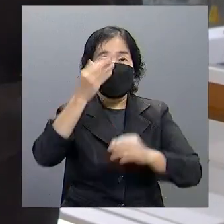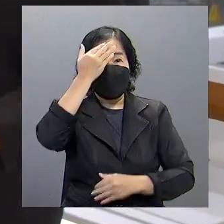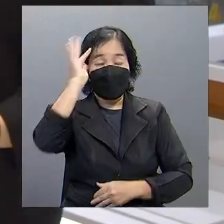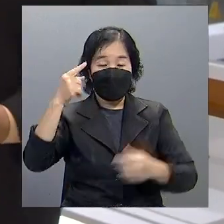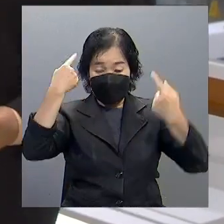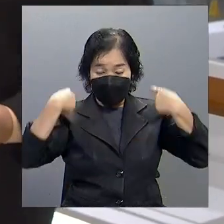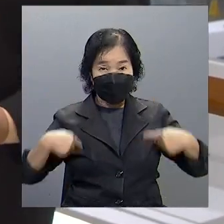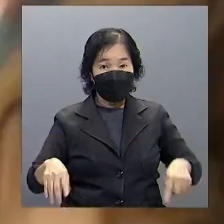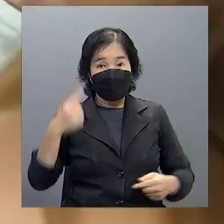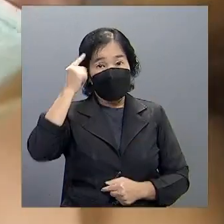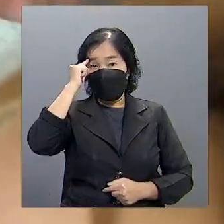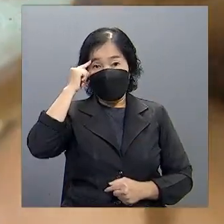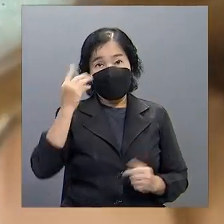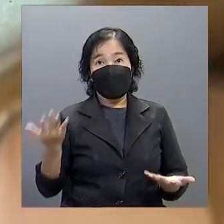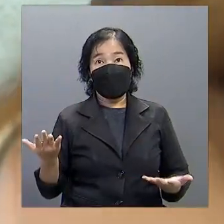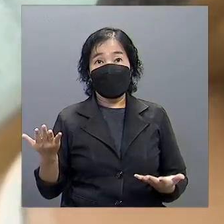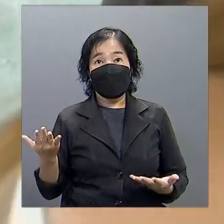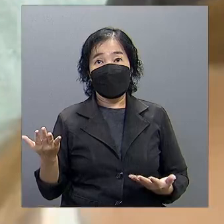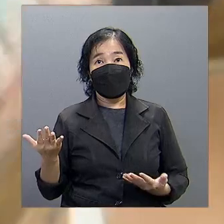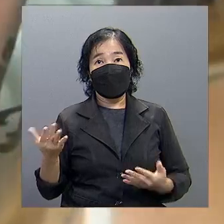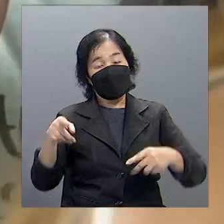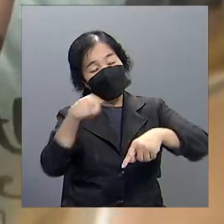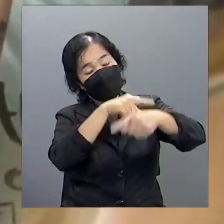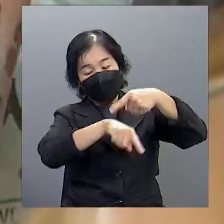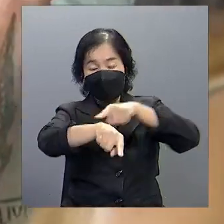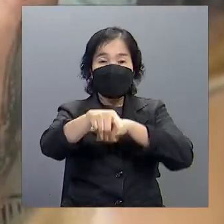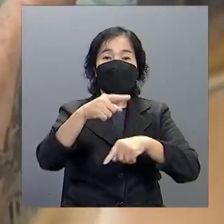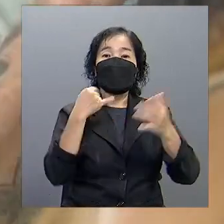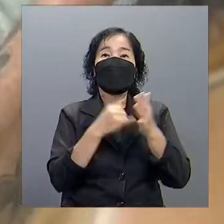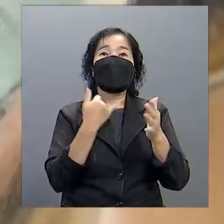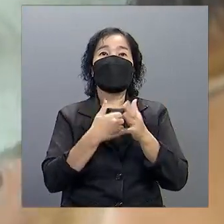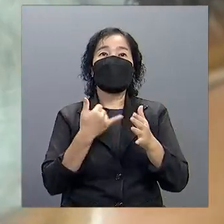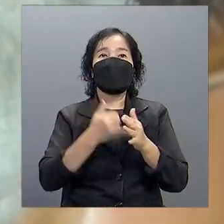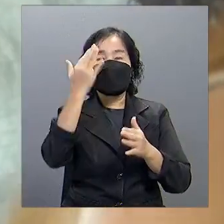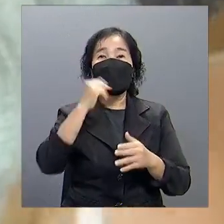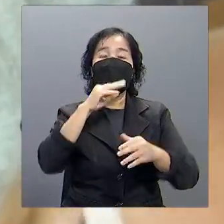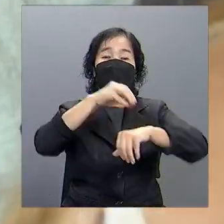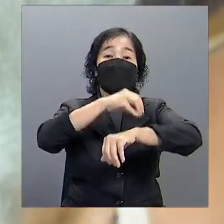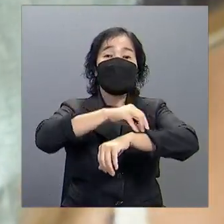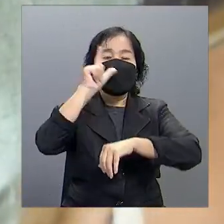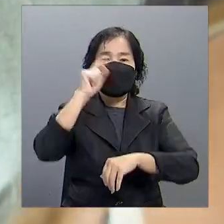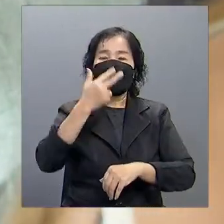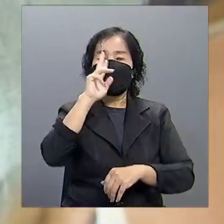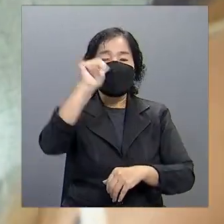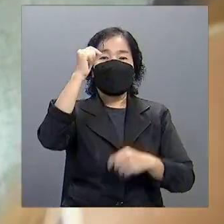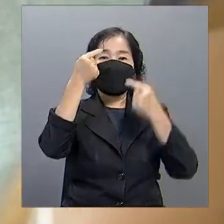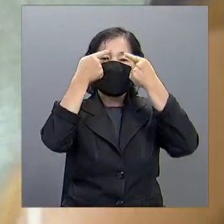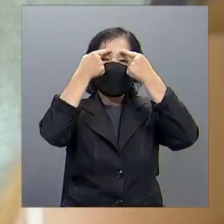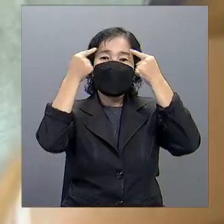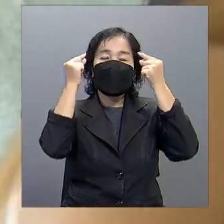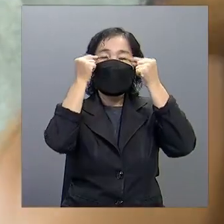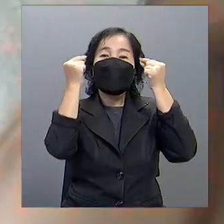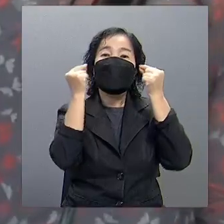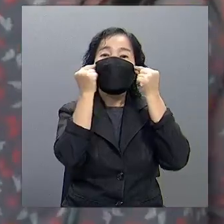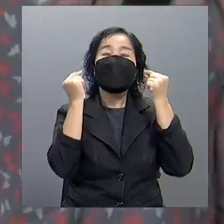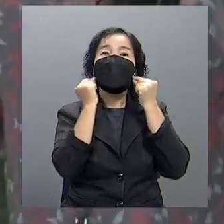ไม่เงี้ยผมก็สังเกตภายนอกได้เลยเพราะว่าตัวปีดาดวานอนยังไงก็จะเห็นชัดที่หน้าที่มือ โอเค ถ้ามีพบว่า